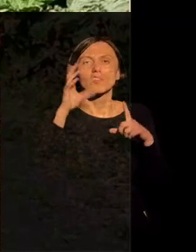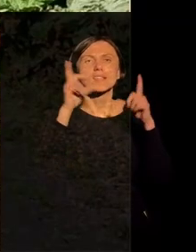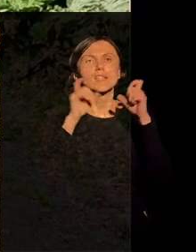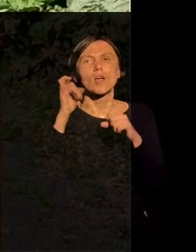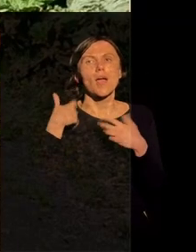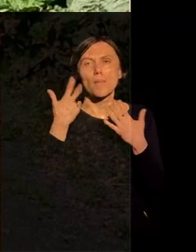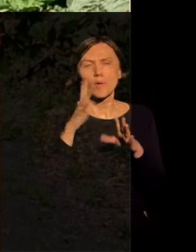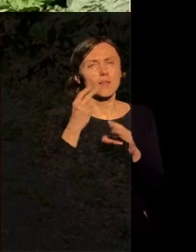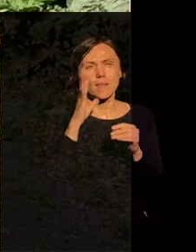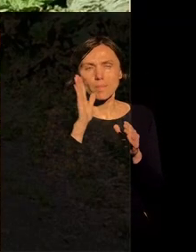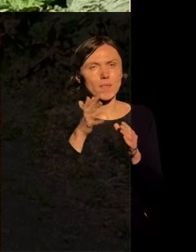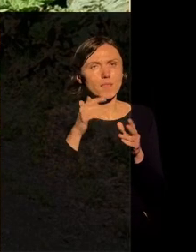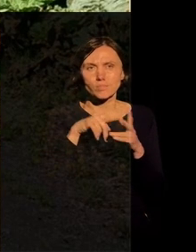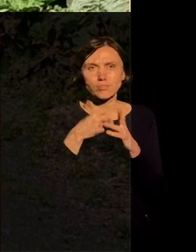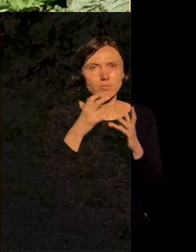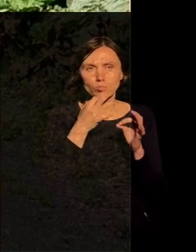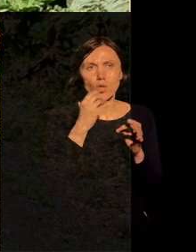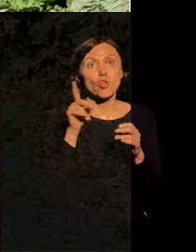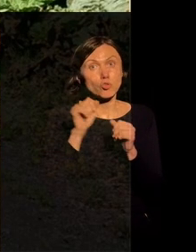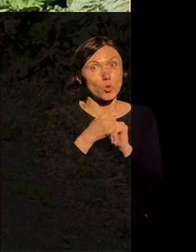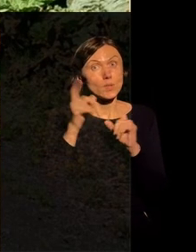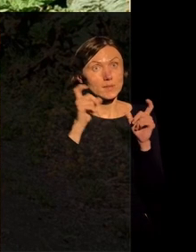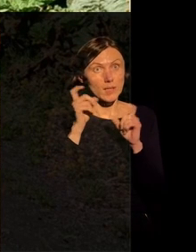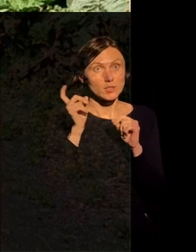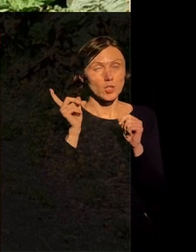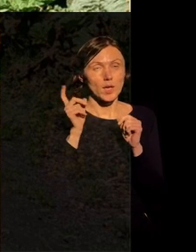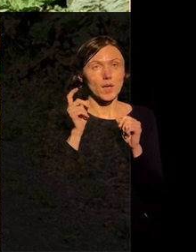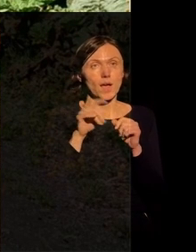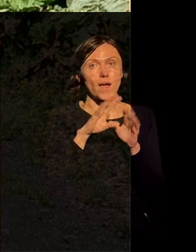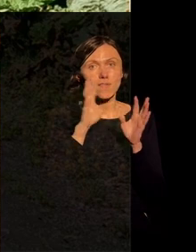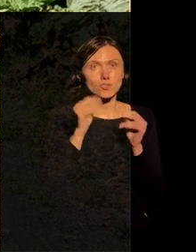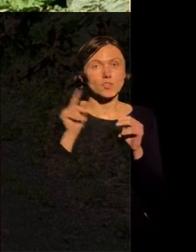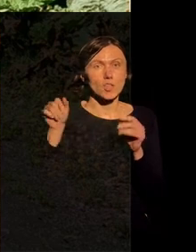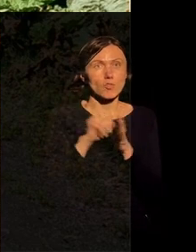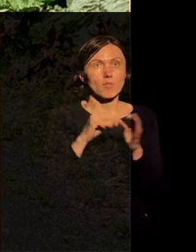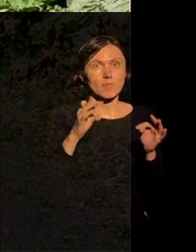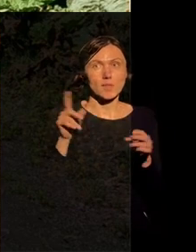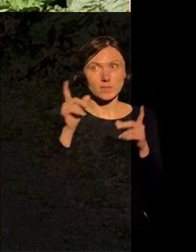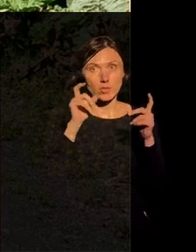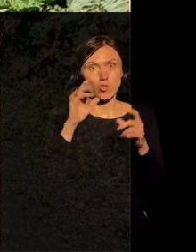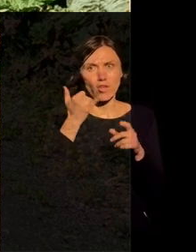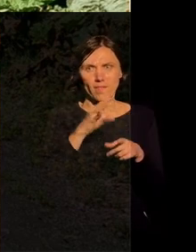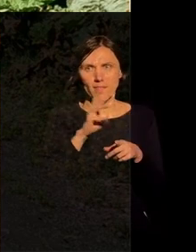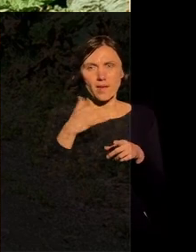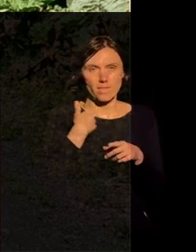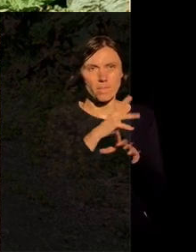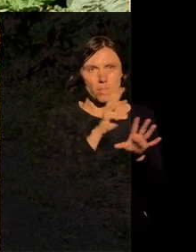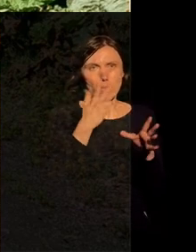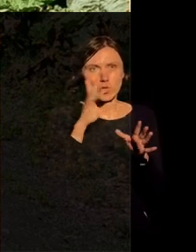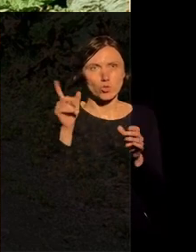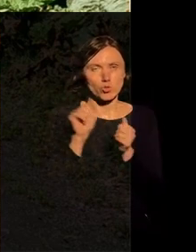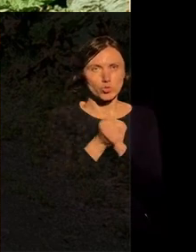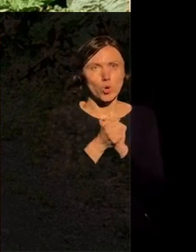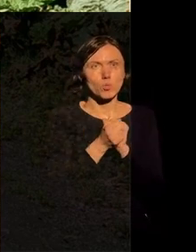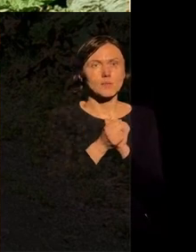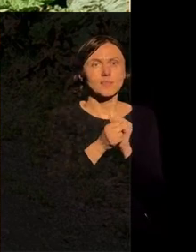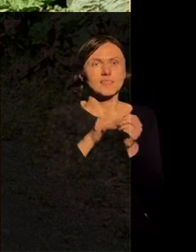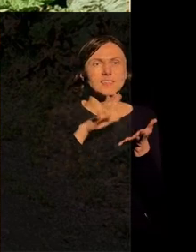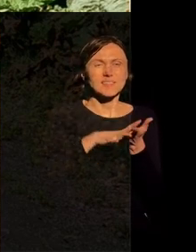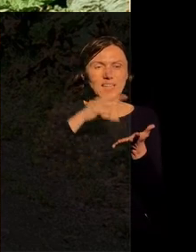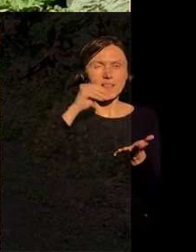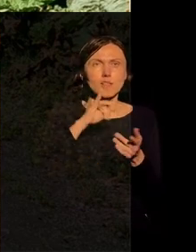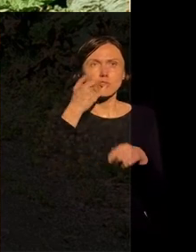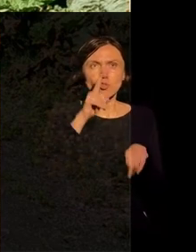które tu Państwu pokazuję. Tym bardziej, że to są zdjęcia, które wszystkie te do tej pory zdjęcia, które Państwu pokazuję, to są skany